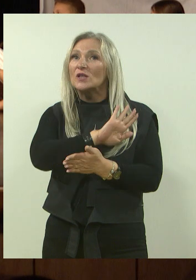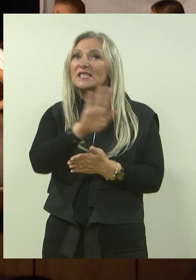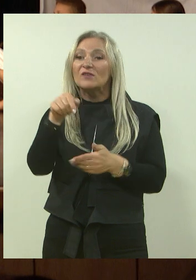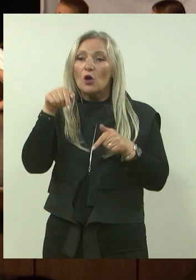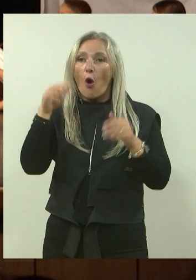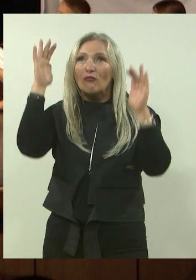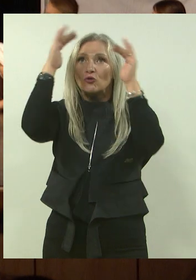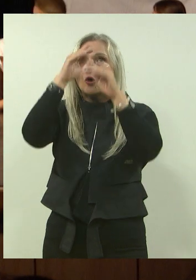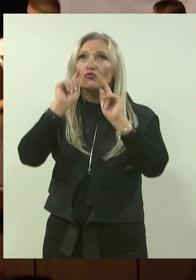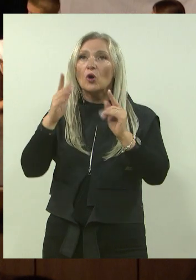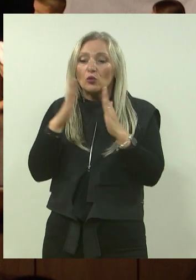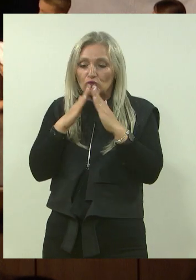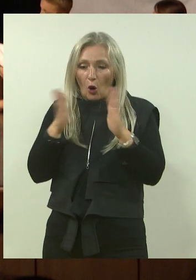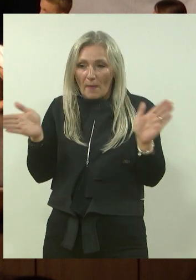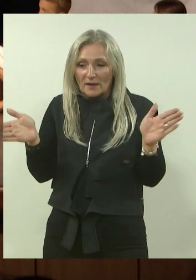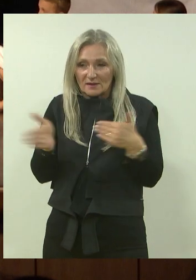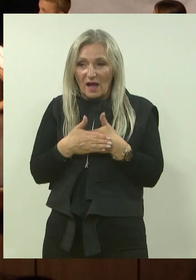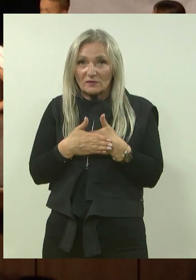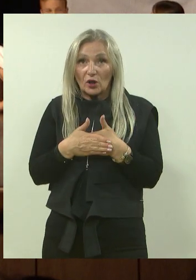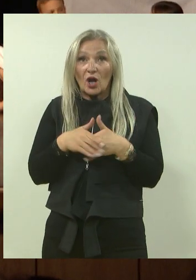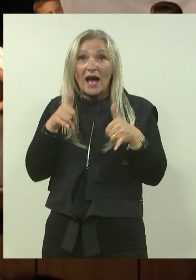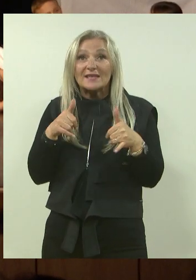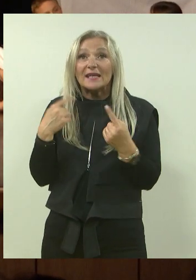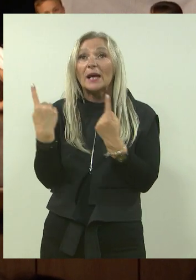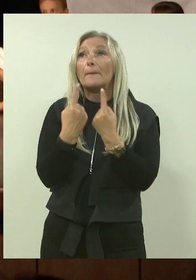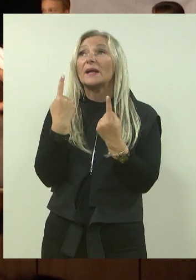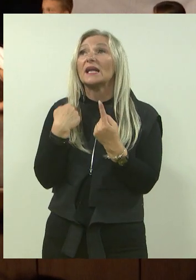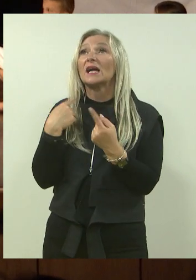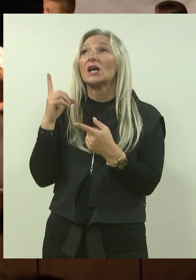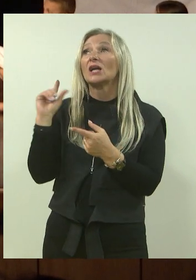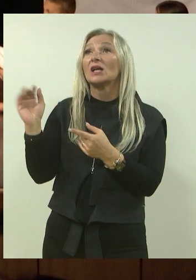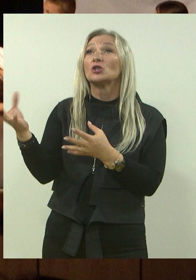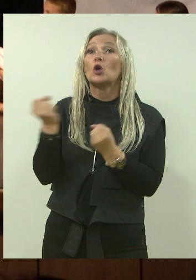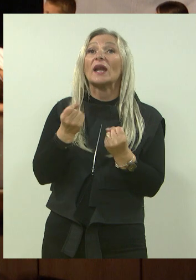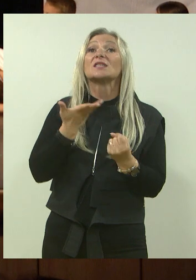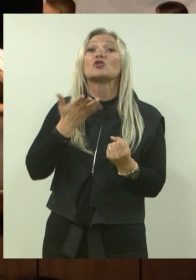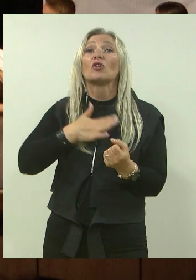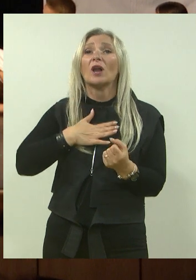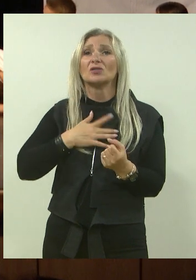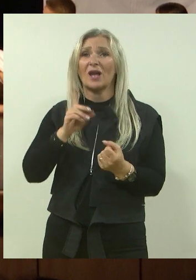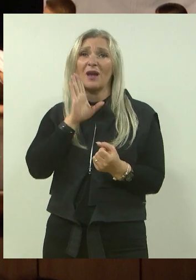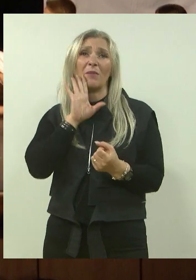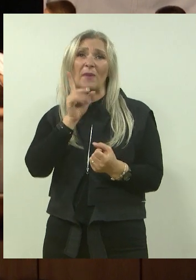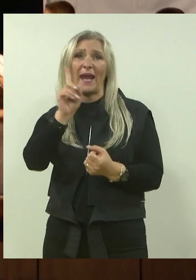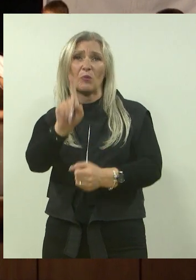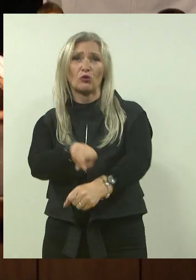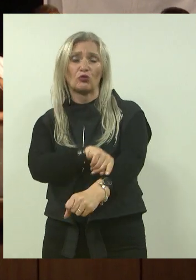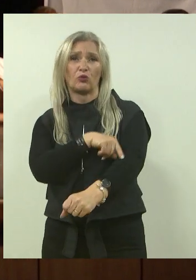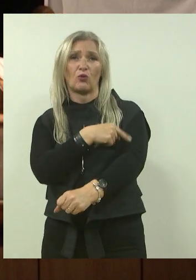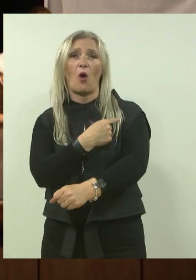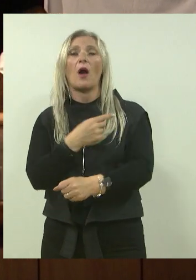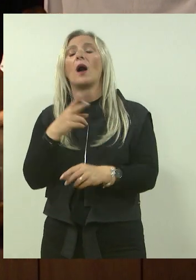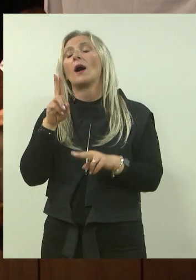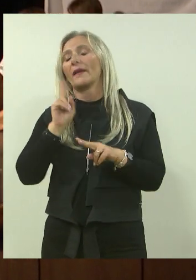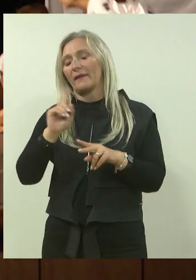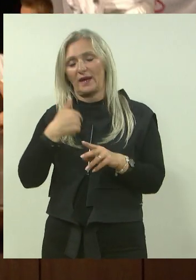Ve prilika da donesemo ono kaj je naše. Sigurno ne biš ljubo, mamica. Ma, za časem nazaj. Zbudite tu lenčugu i pazite